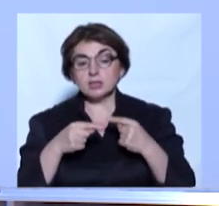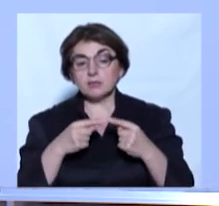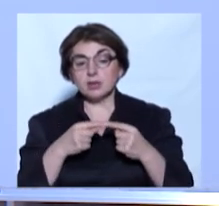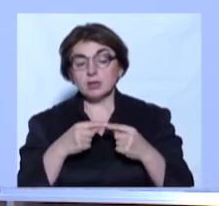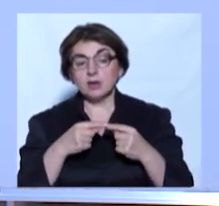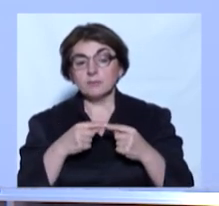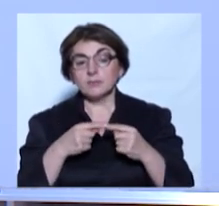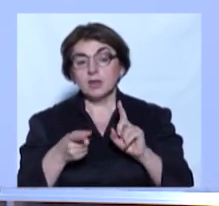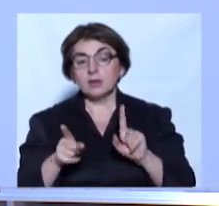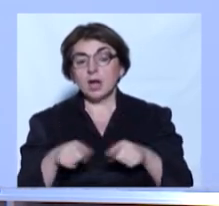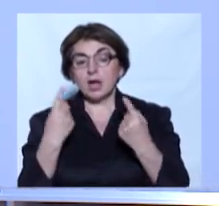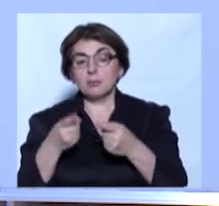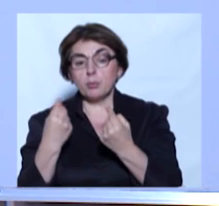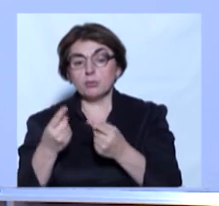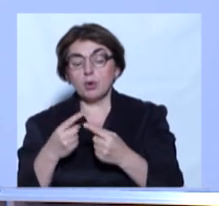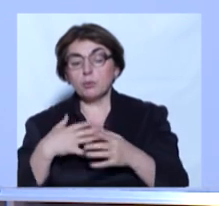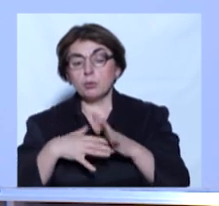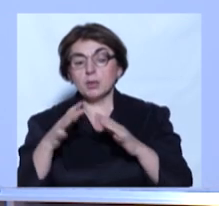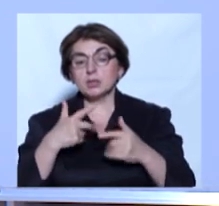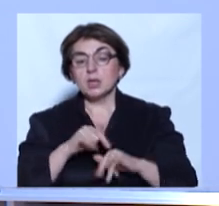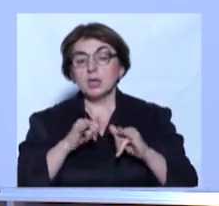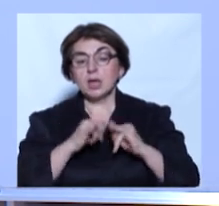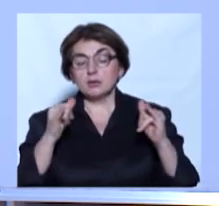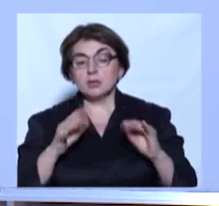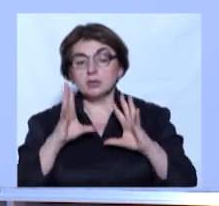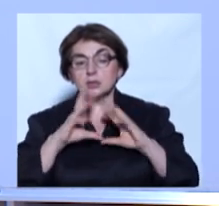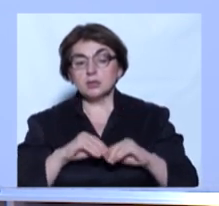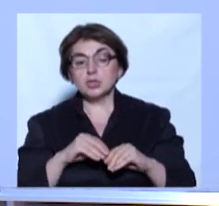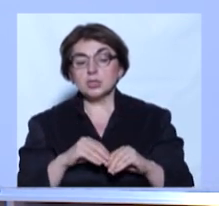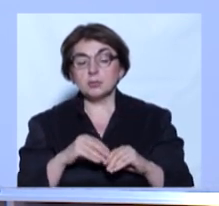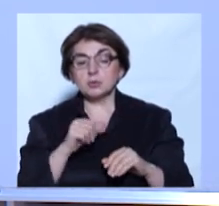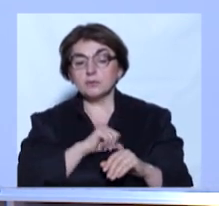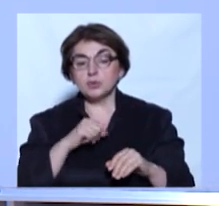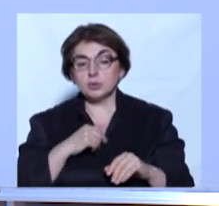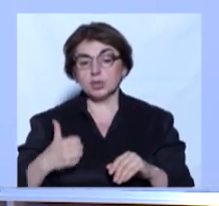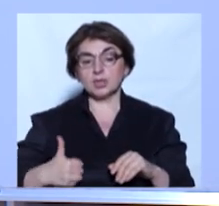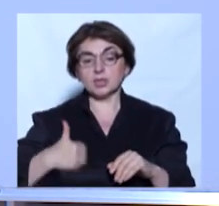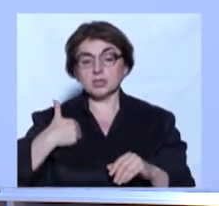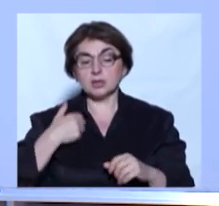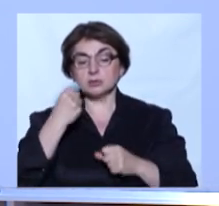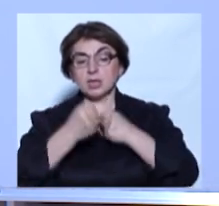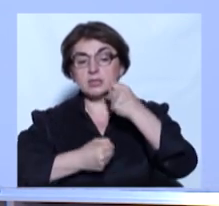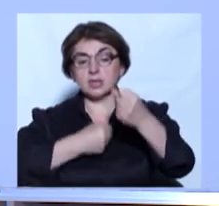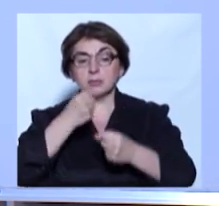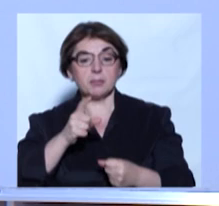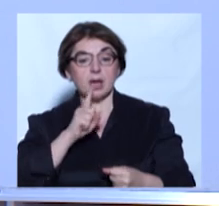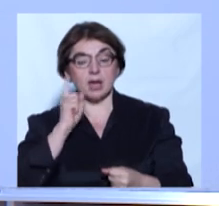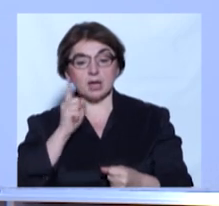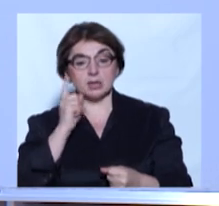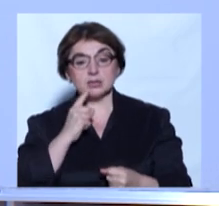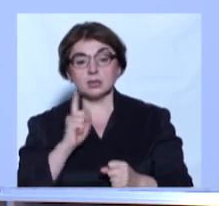რა თქმა უნდა, აღმოფხვრა, ისე რომ უფრო მეტი განვითარების საშუალება მოგვეცეს, თავისთავად ღირსეული დასაქმება ახალგაზრდებისთვის,